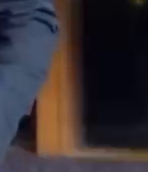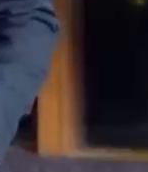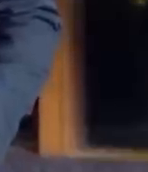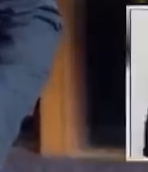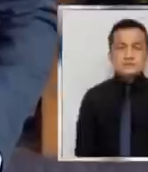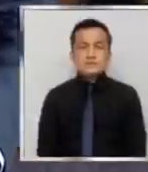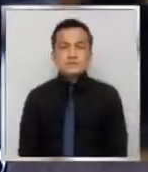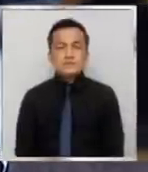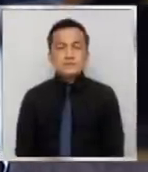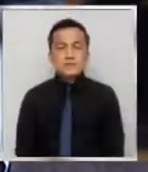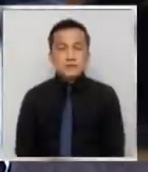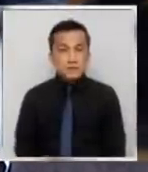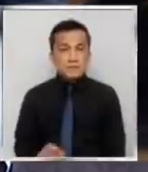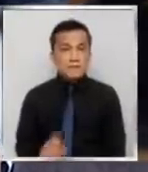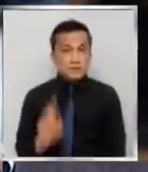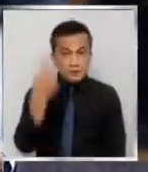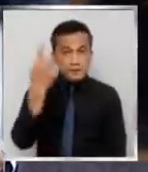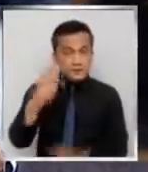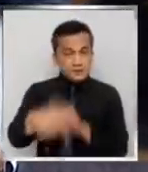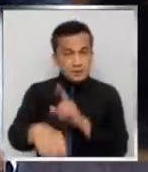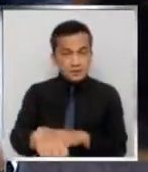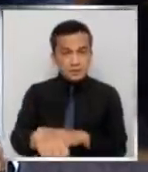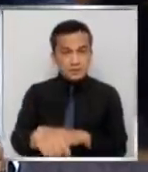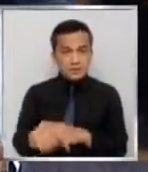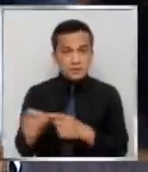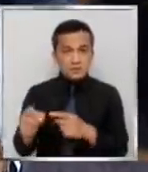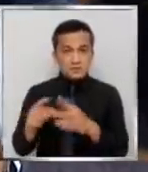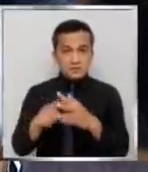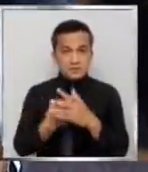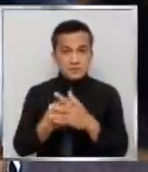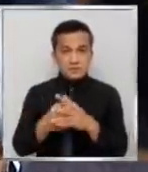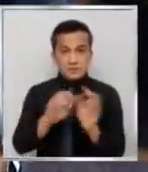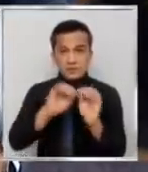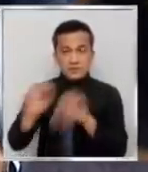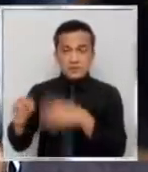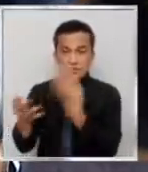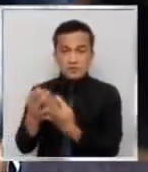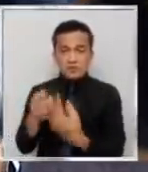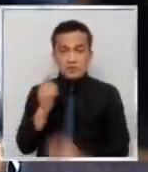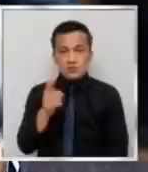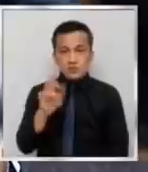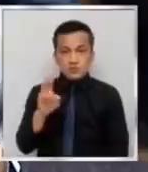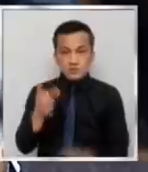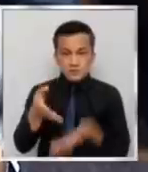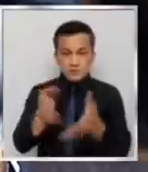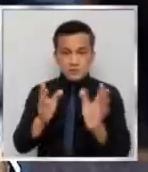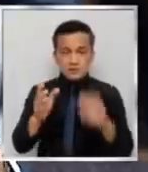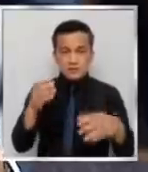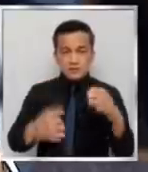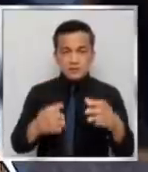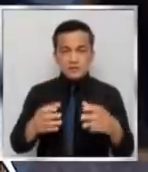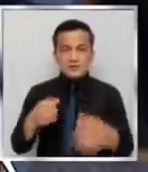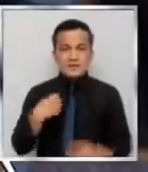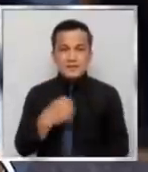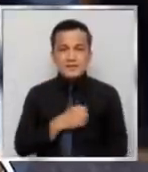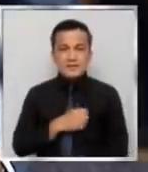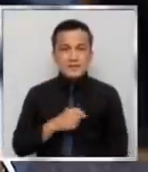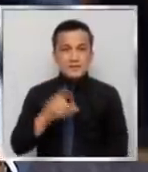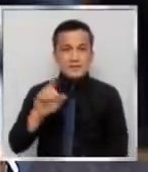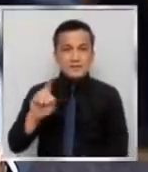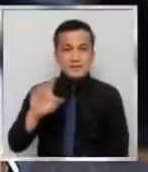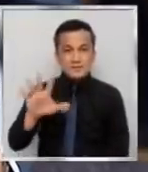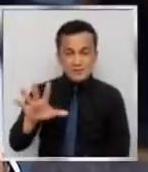Sa kauna-unahang pagkakataon mula ng makulong noong 2017, pinayagan ng korte si Senator Laila De Lima na makapanayam ng ilang miyembro ng